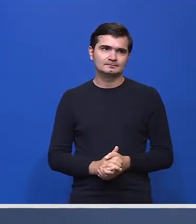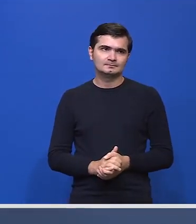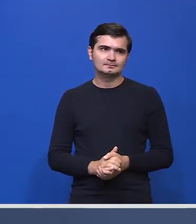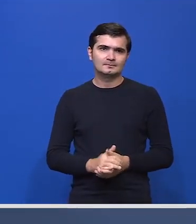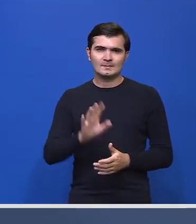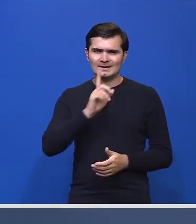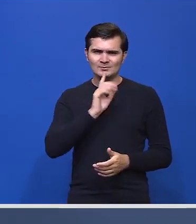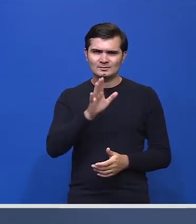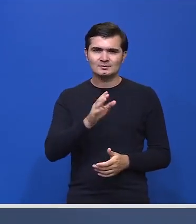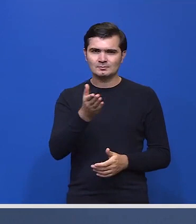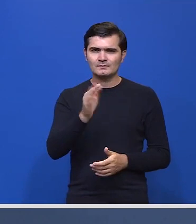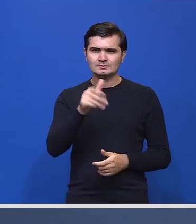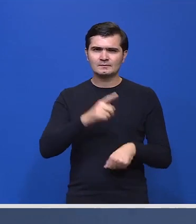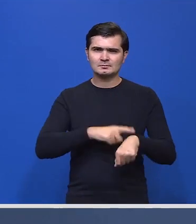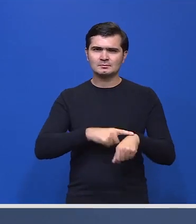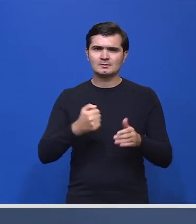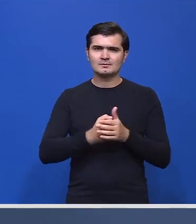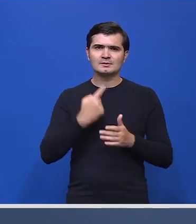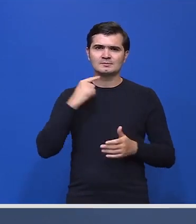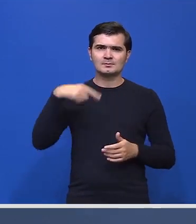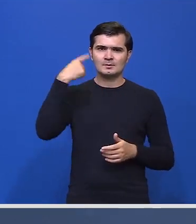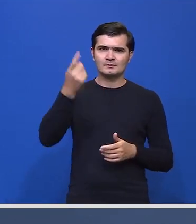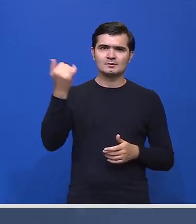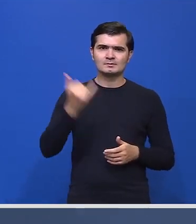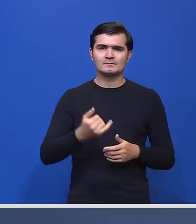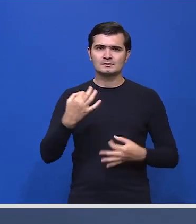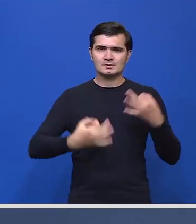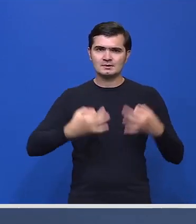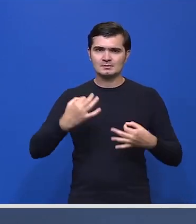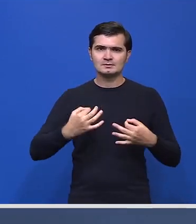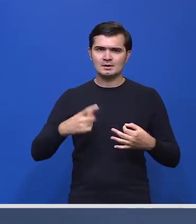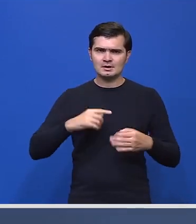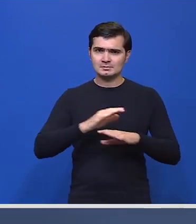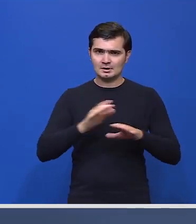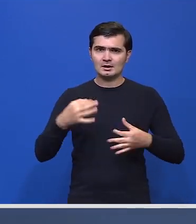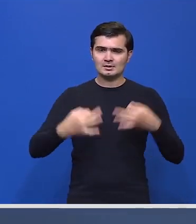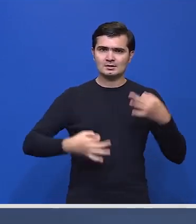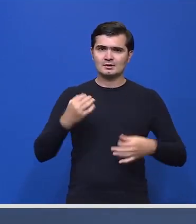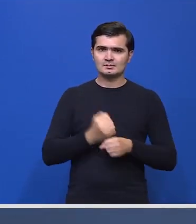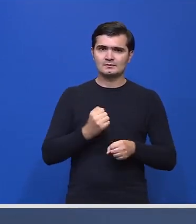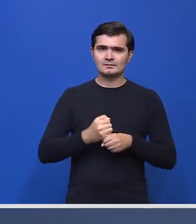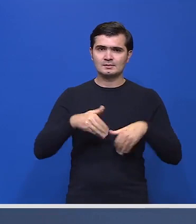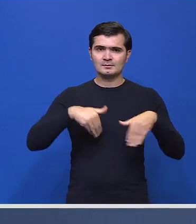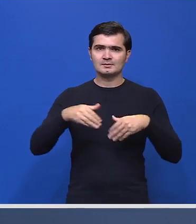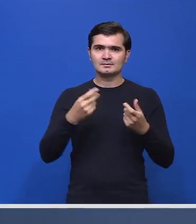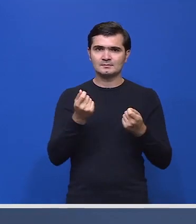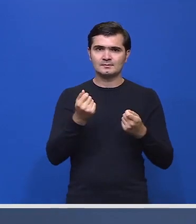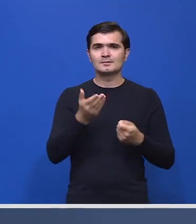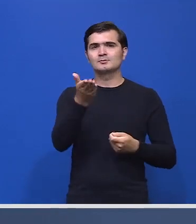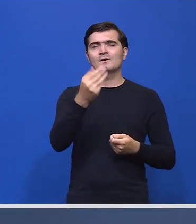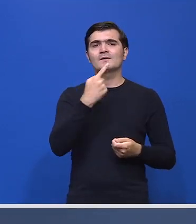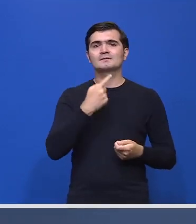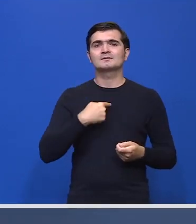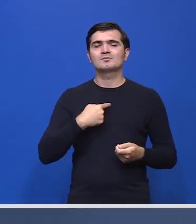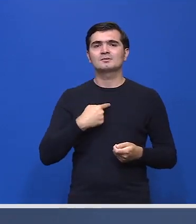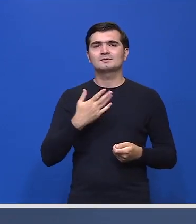Stați puțin. Dumneavoastră aveți un termen până săptămâna viitoare să veniți cu o analiză. Va fi ea gata această analiză făcută la Ministerul Finanțelor? Dumneavoastră spuneți că eu am un termen. În